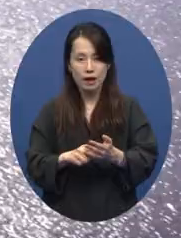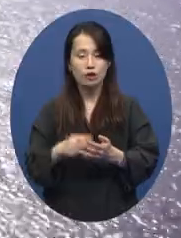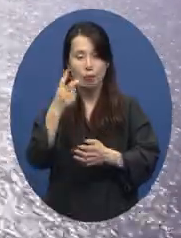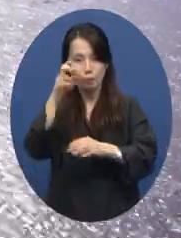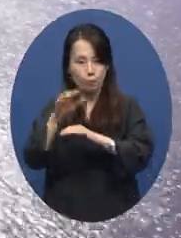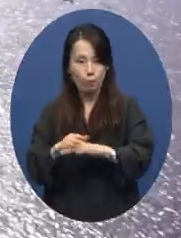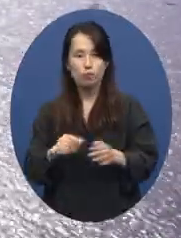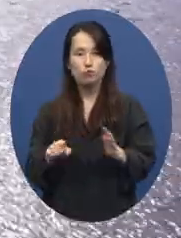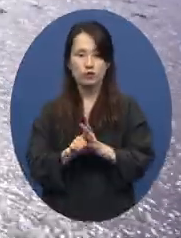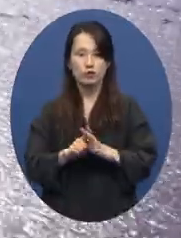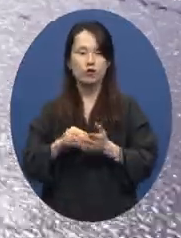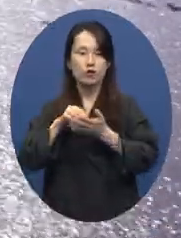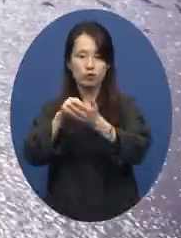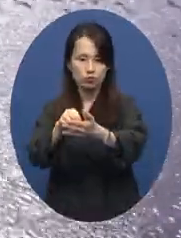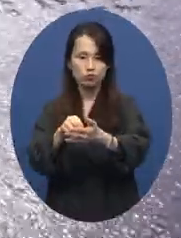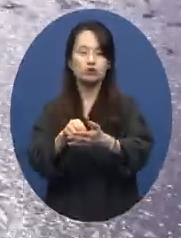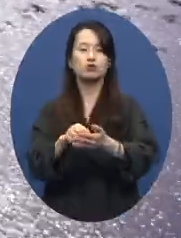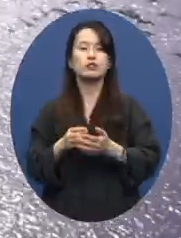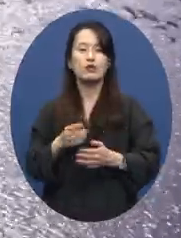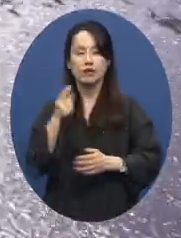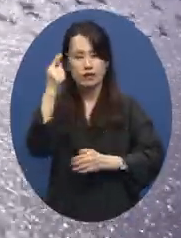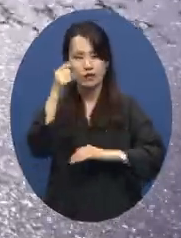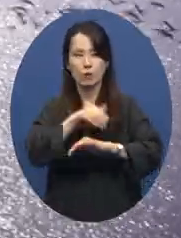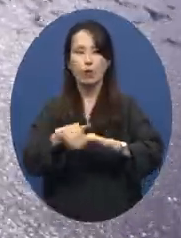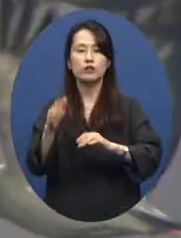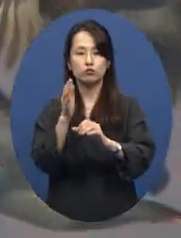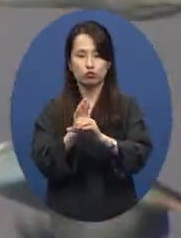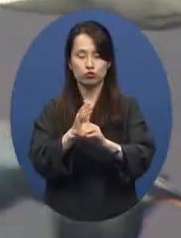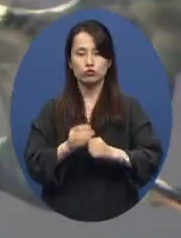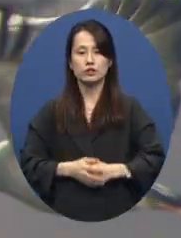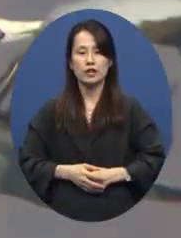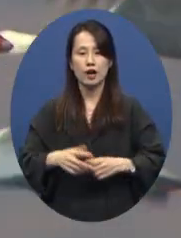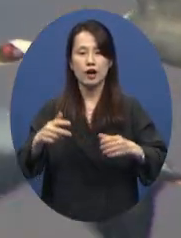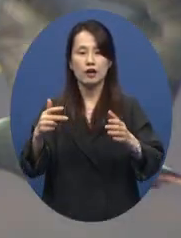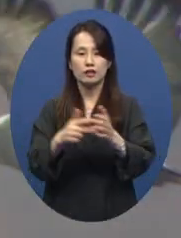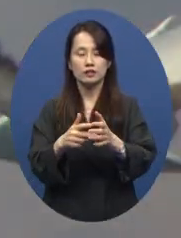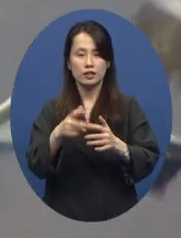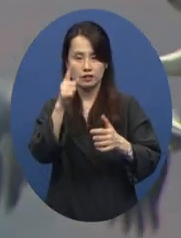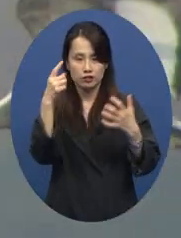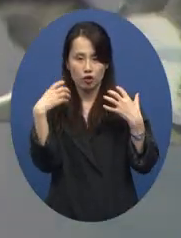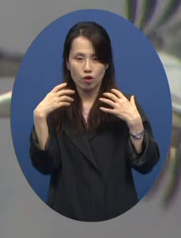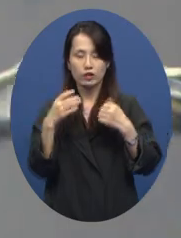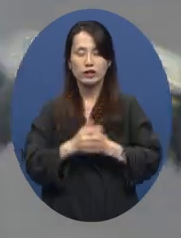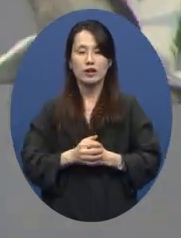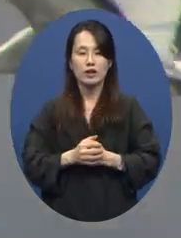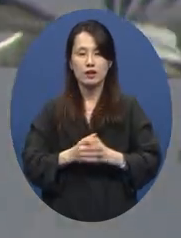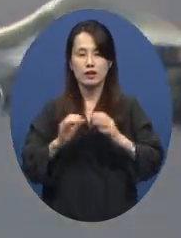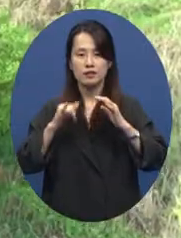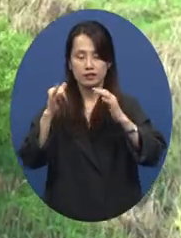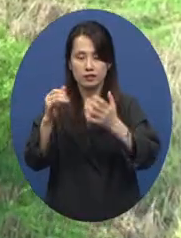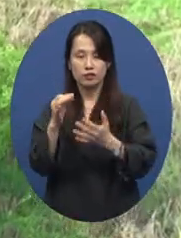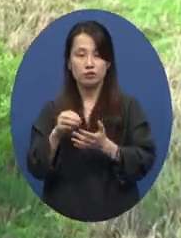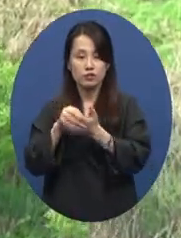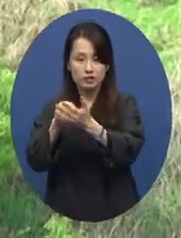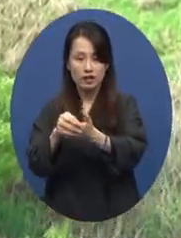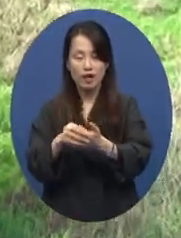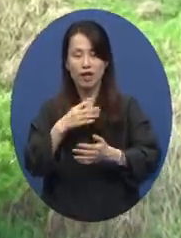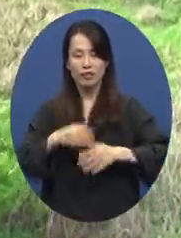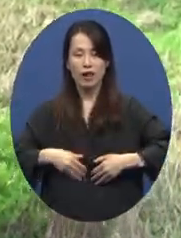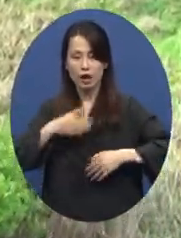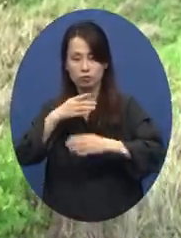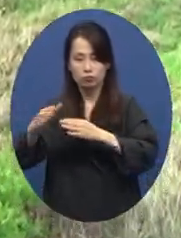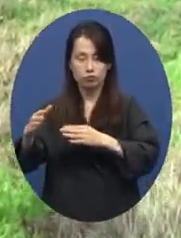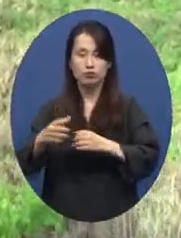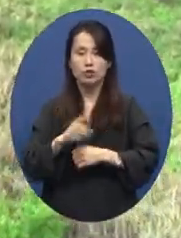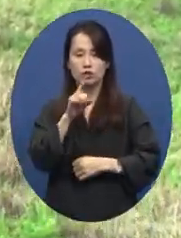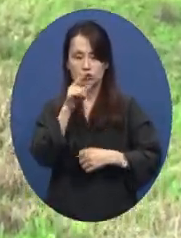보존을 위해서 세계유산 등재를 추진하고 있습니다. 도는 문화재청에 DMZ 보존관리와 세계유산 등재를 남북 공동